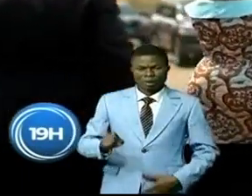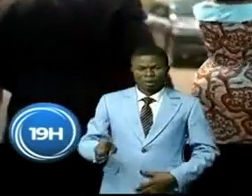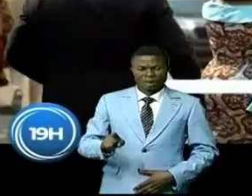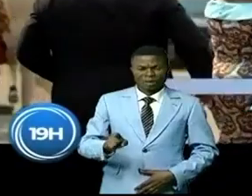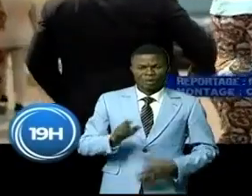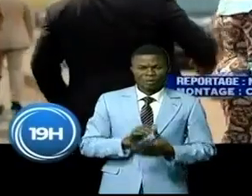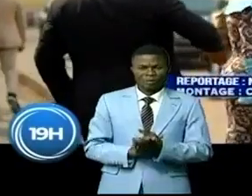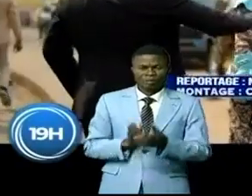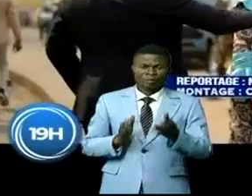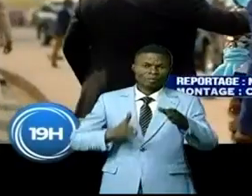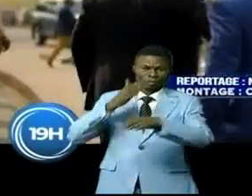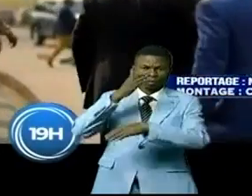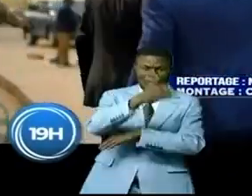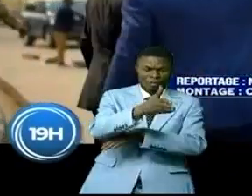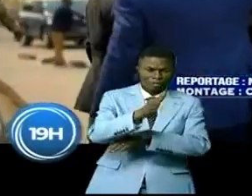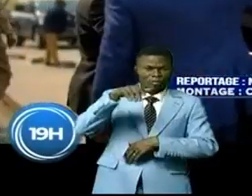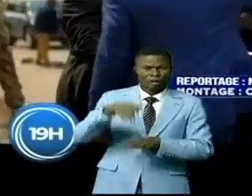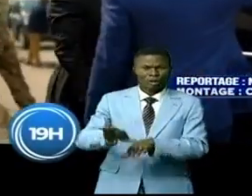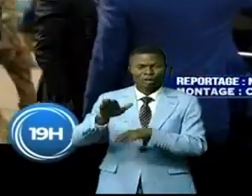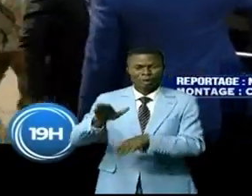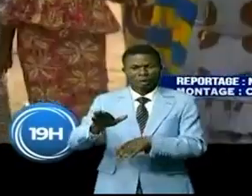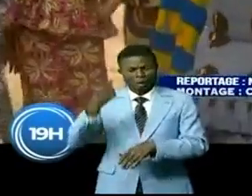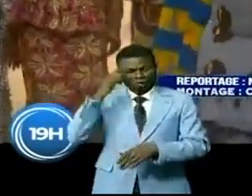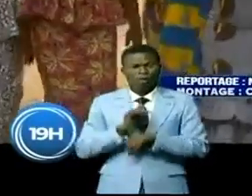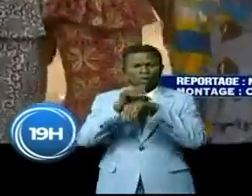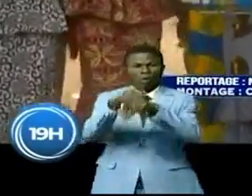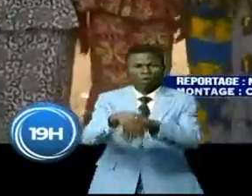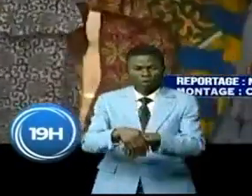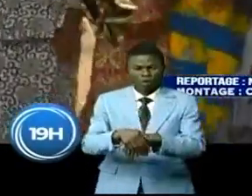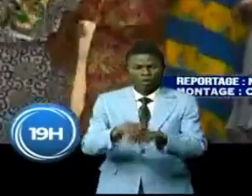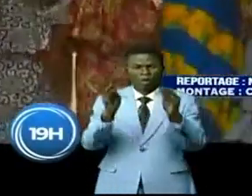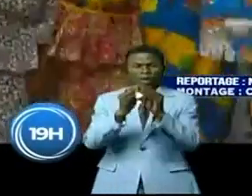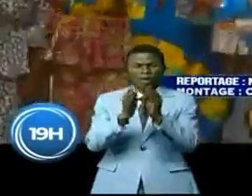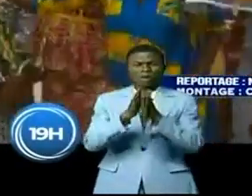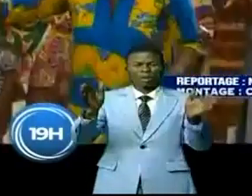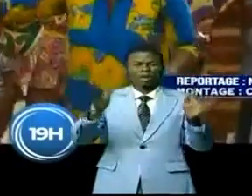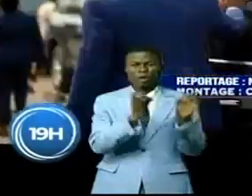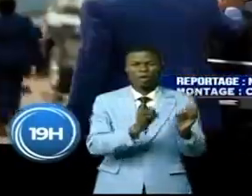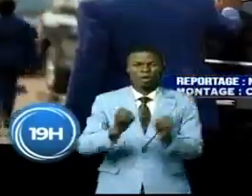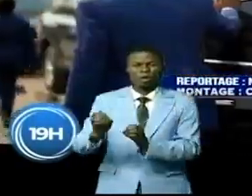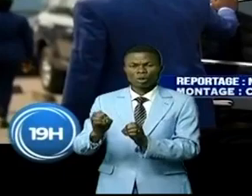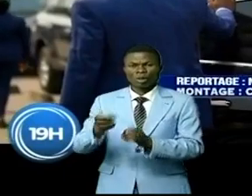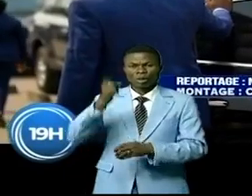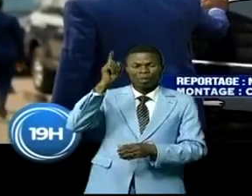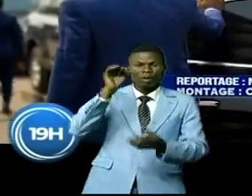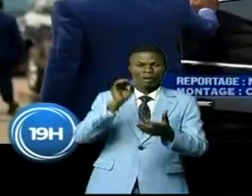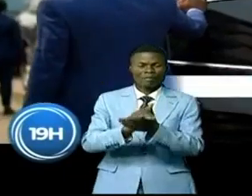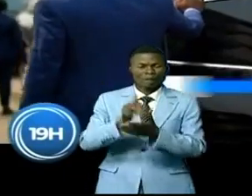effectué la traversée du fleuve pour prendre part à l'Assemblée générale de l'Organisation de Première Dame